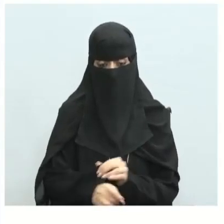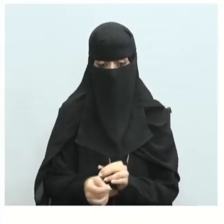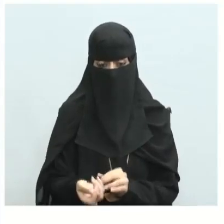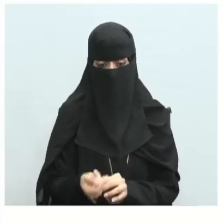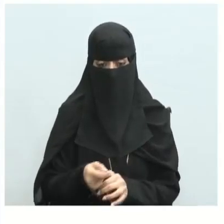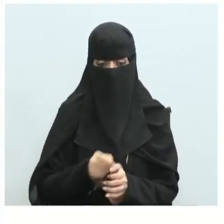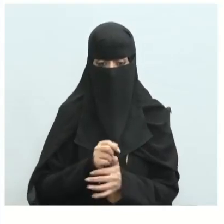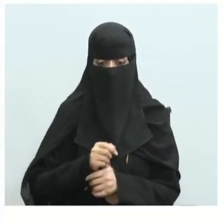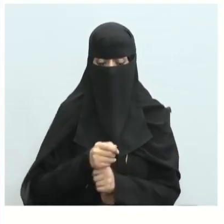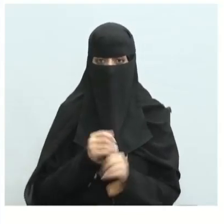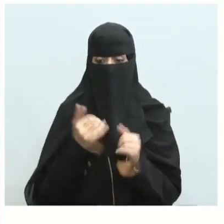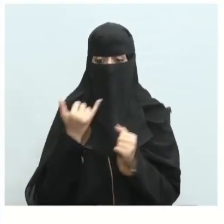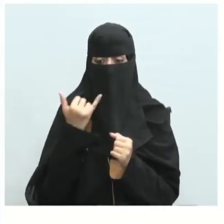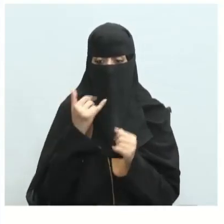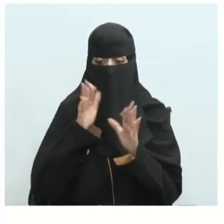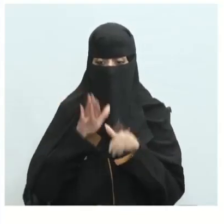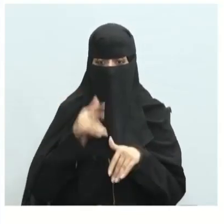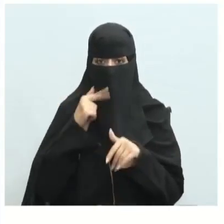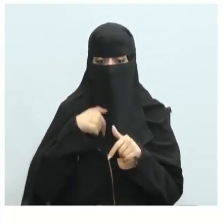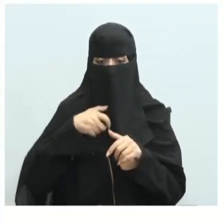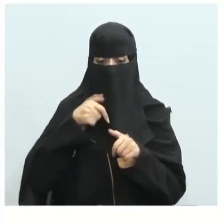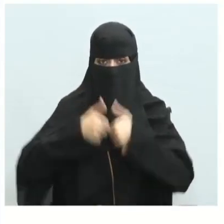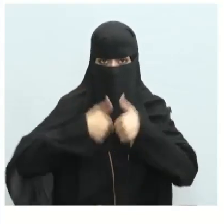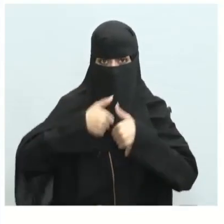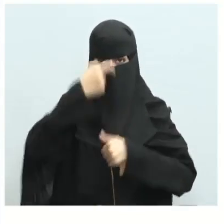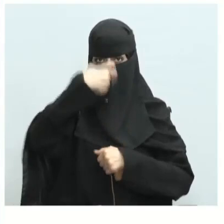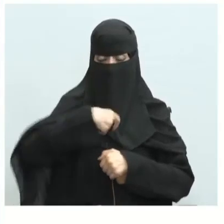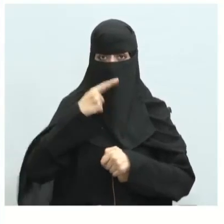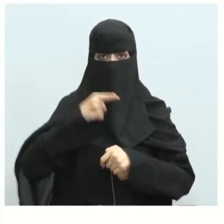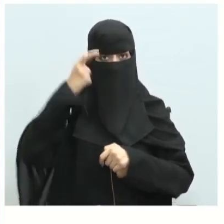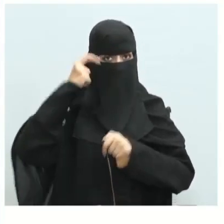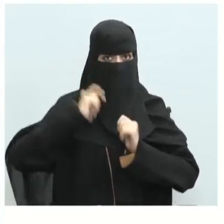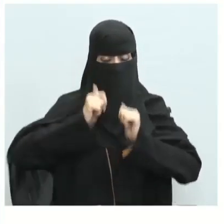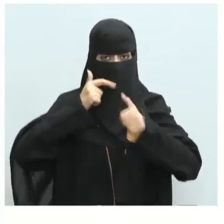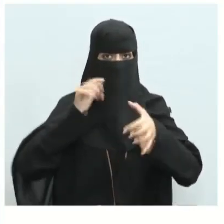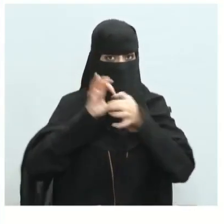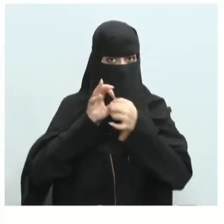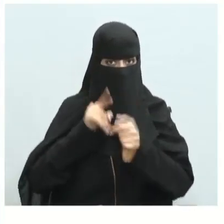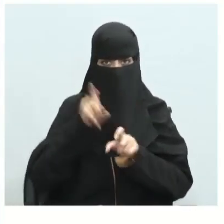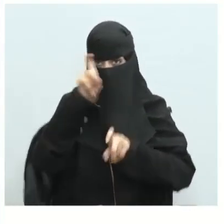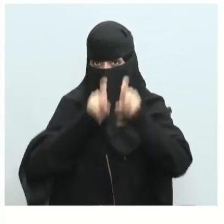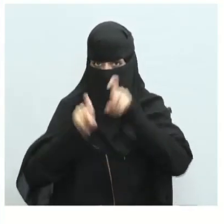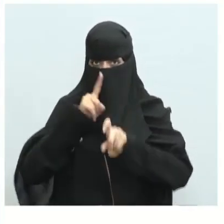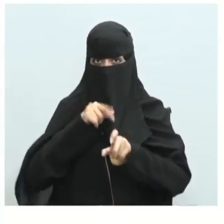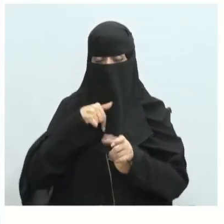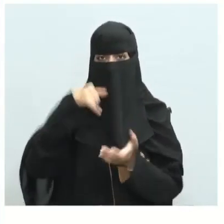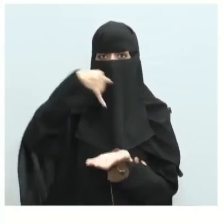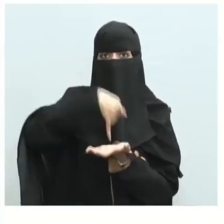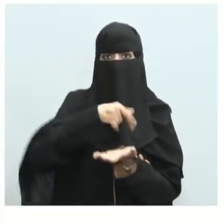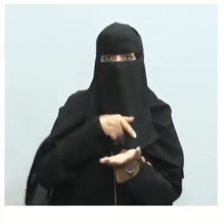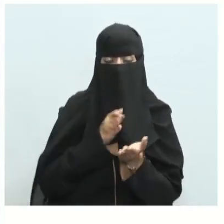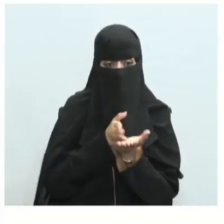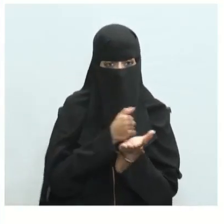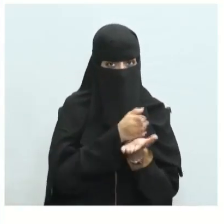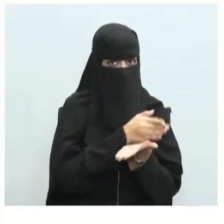تنبيهات من الاختبارات الشخصيه او اجزاء منها يمكن ان تدرك او ان تدرك انها تتعلق باسئله تتمحور حول حالات